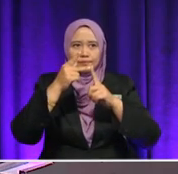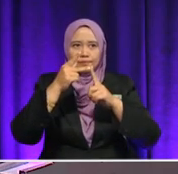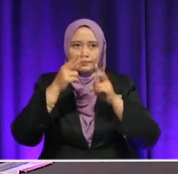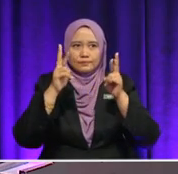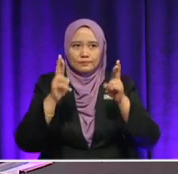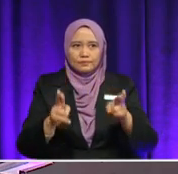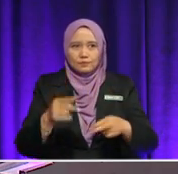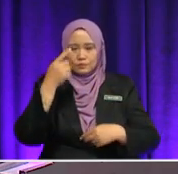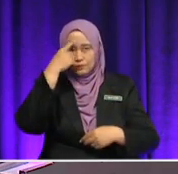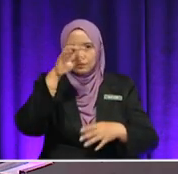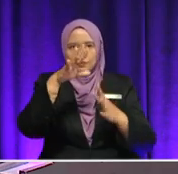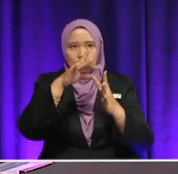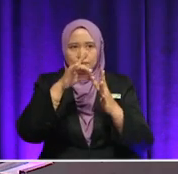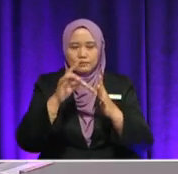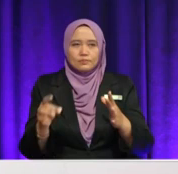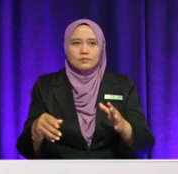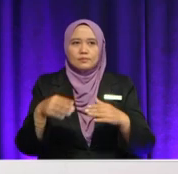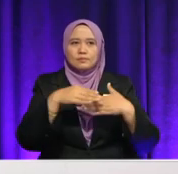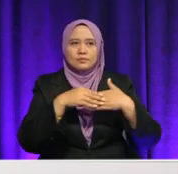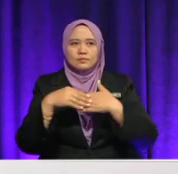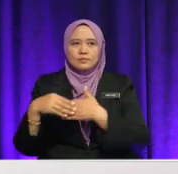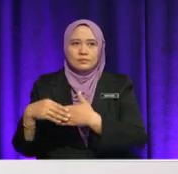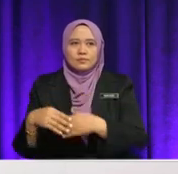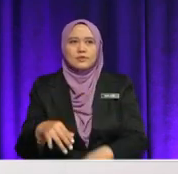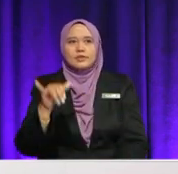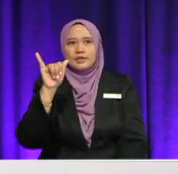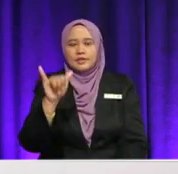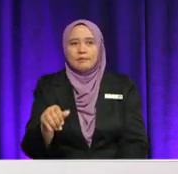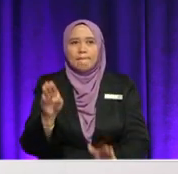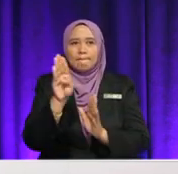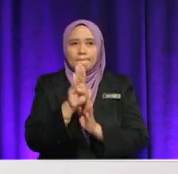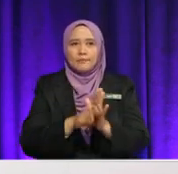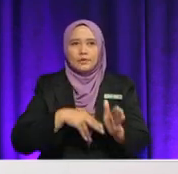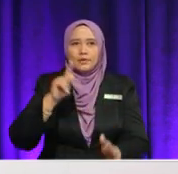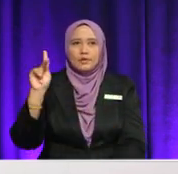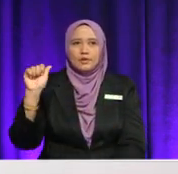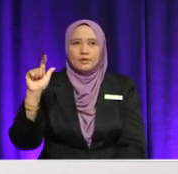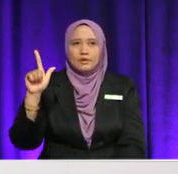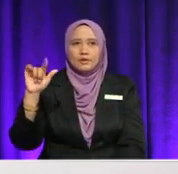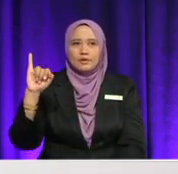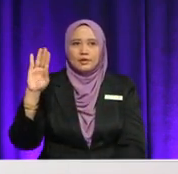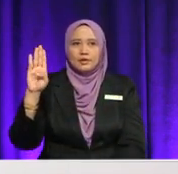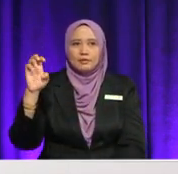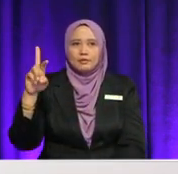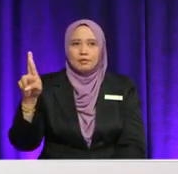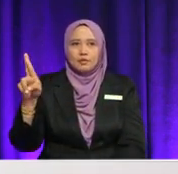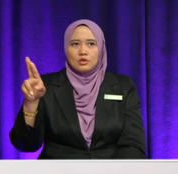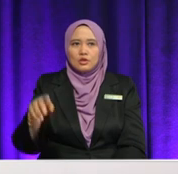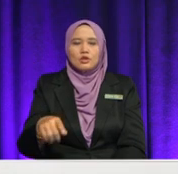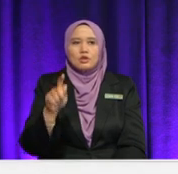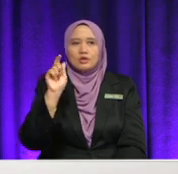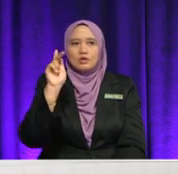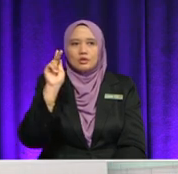yang kedua maka kedua yang ketiga membangunkan negara daya